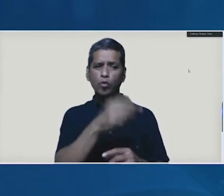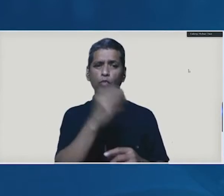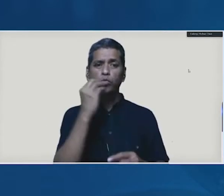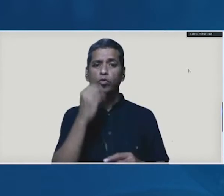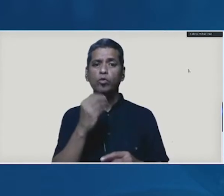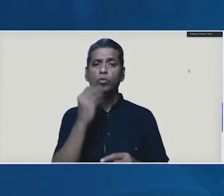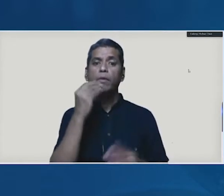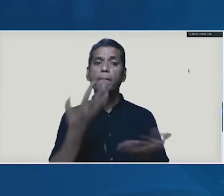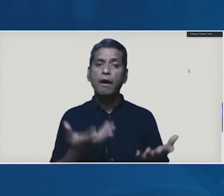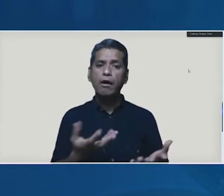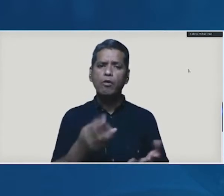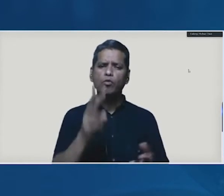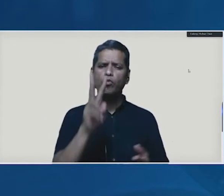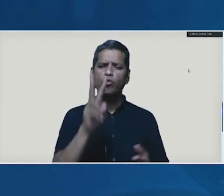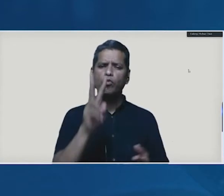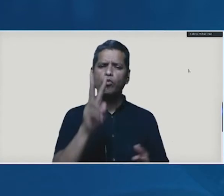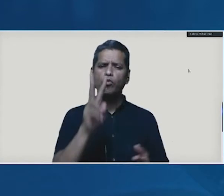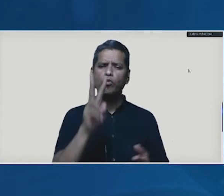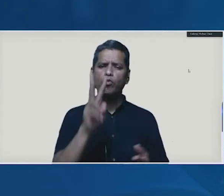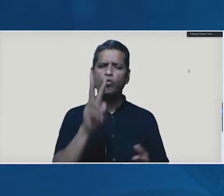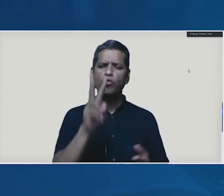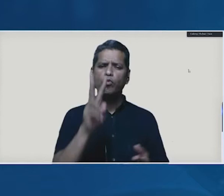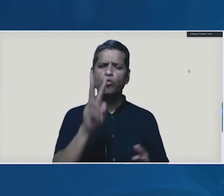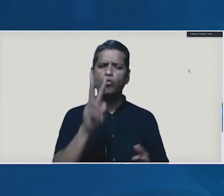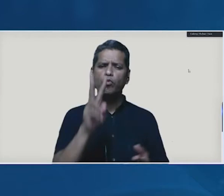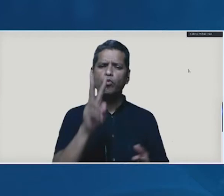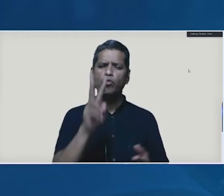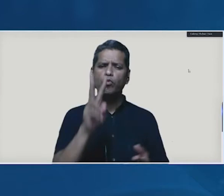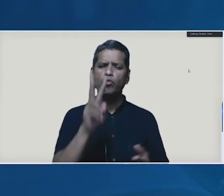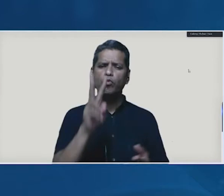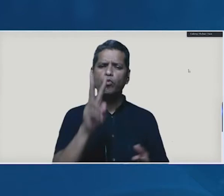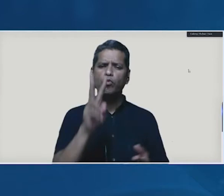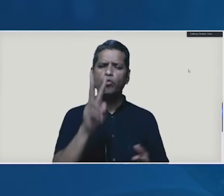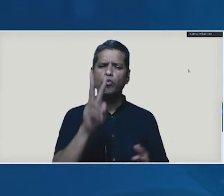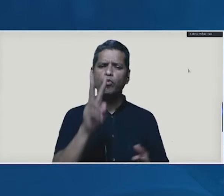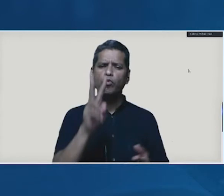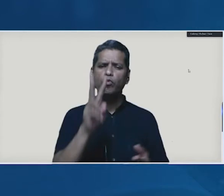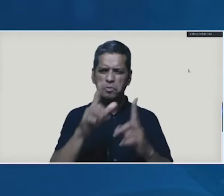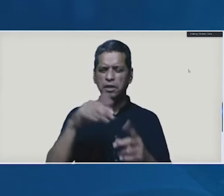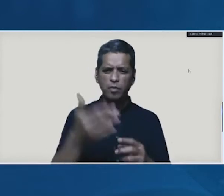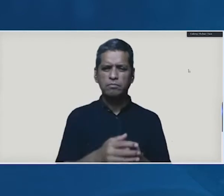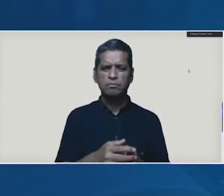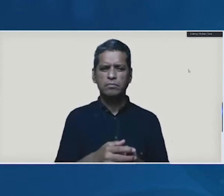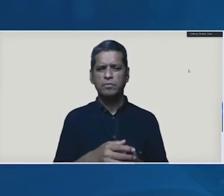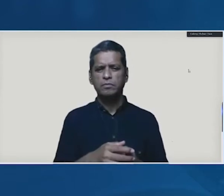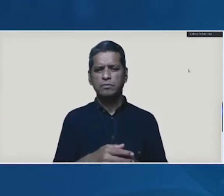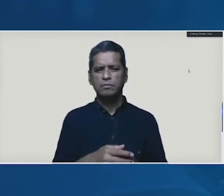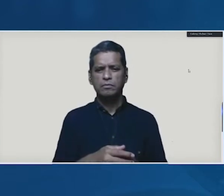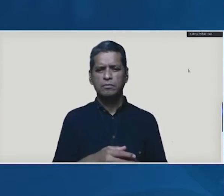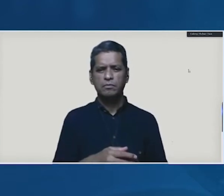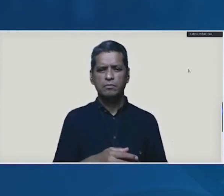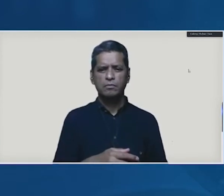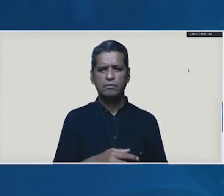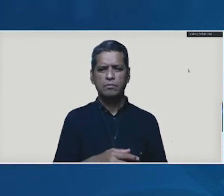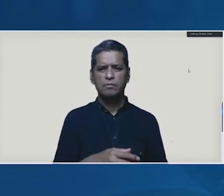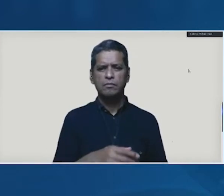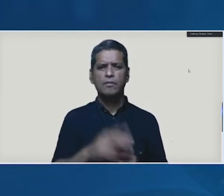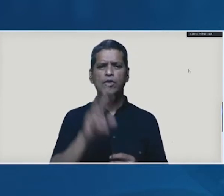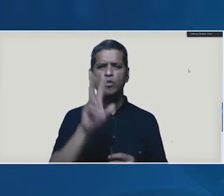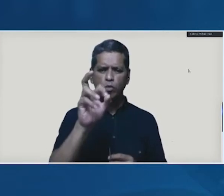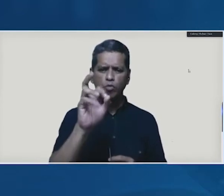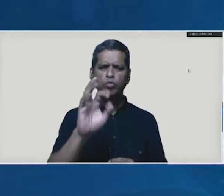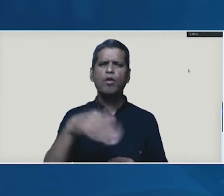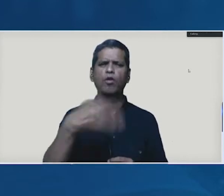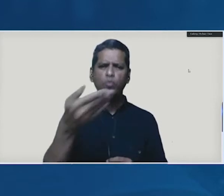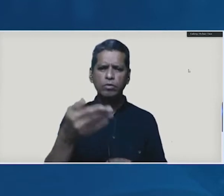Daniel ditangkap itu 17 tahun dan kemudian tahun kedua kurang lebih dua atau tiga tahun setelah itu dapat mimpi dan berita terbaru 20tahun